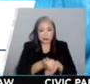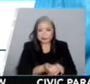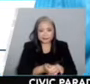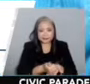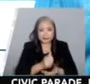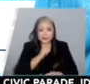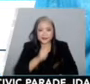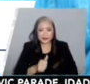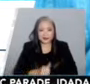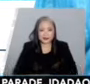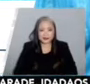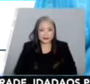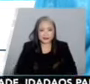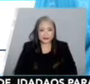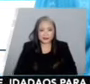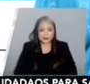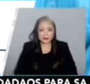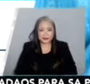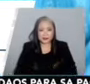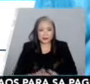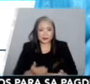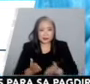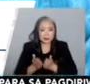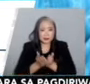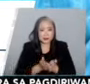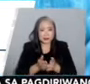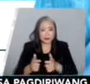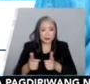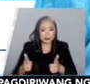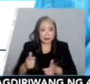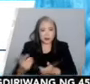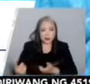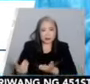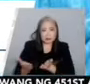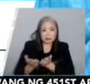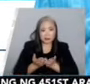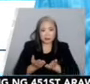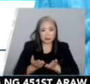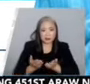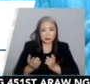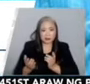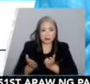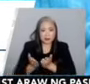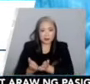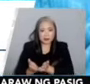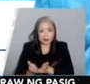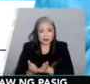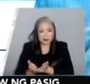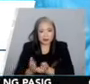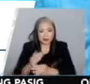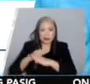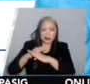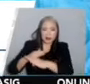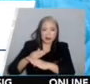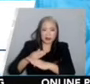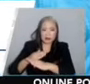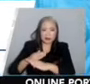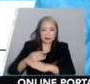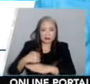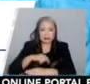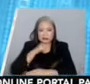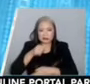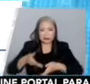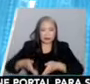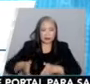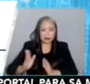eh. Mm-mm. Pati mga bangka na malalaki, pag lumalapit kami sa bansa, inaharang nila,